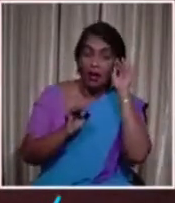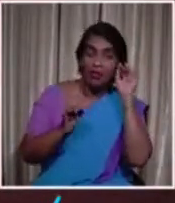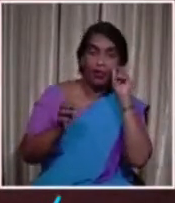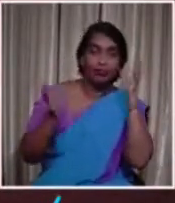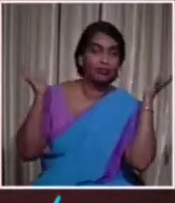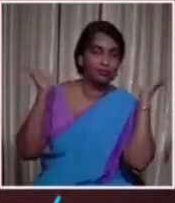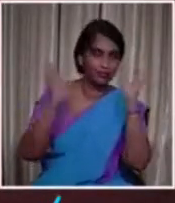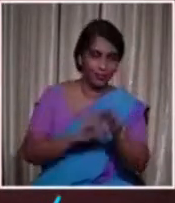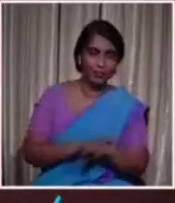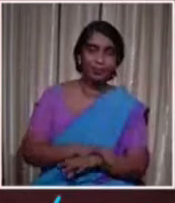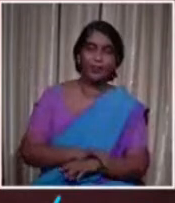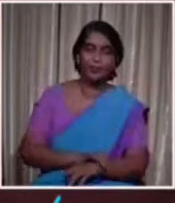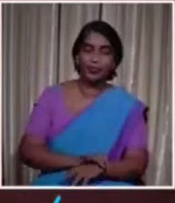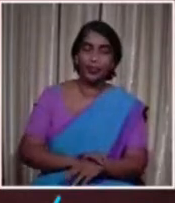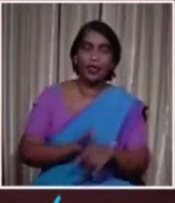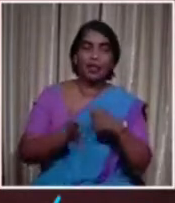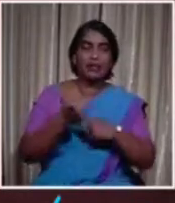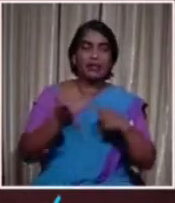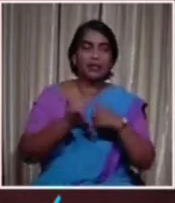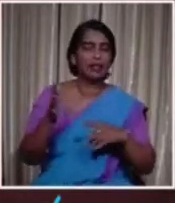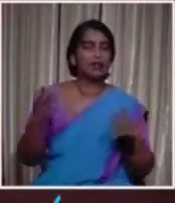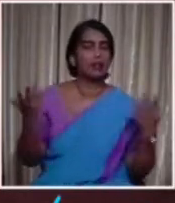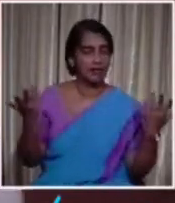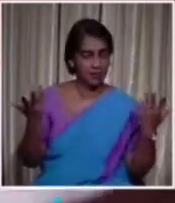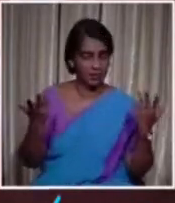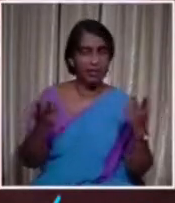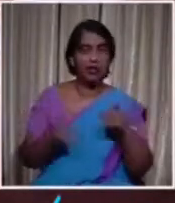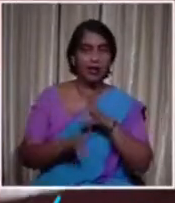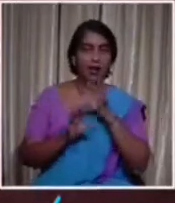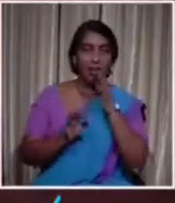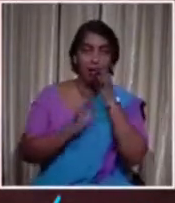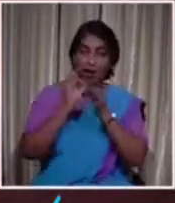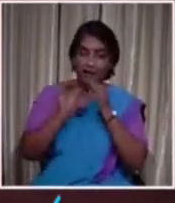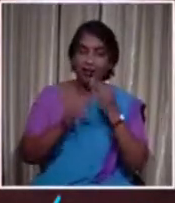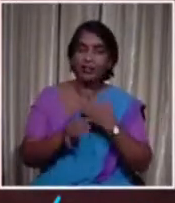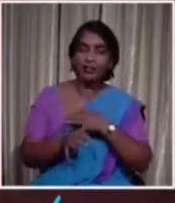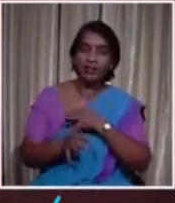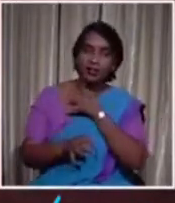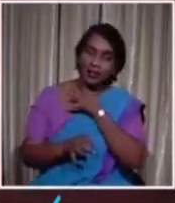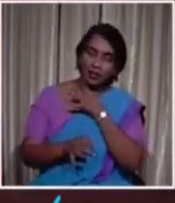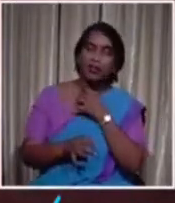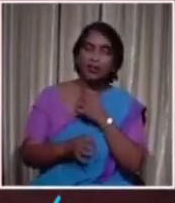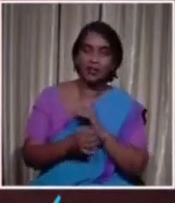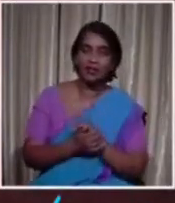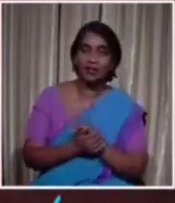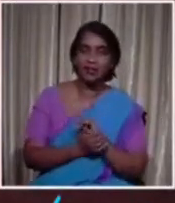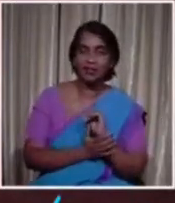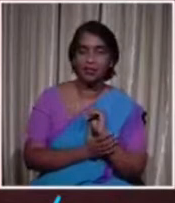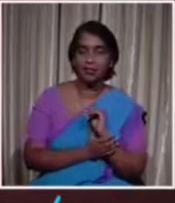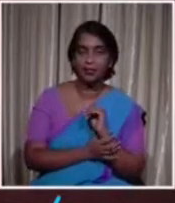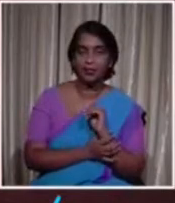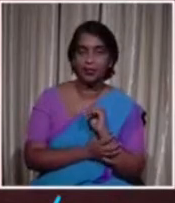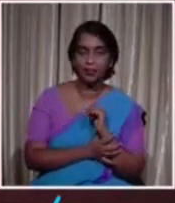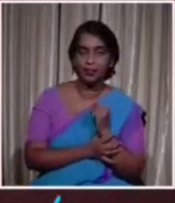හිටියනේ. ඡන්දේ බලනකොට ඡන්ද නෑ. අන්දරේ කතාවත් ඇන්ටන් ජෝන්ස් කියසින්ද සමාවෙන්නේ ඇන්ටන් ජෝන්ස්